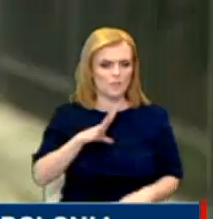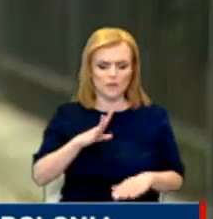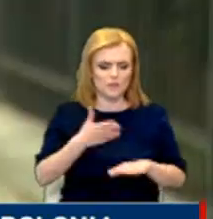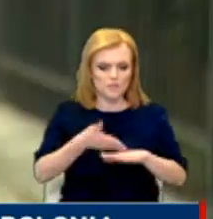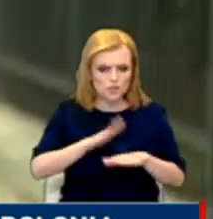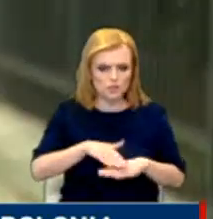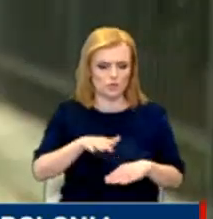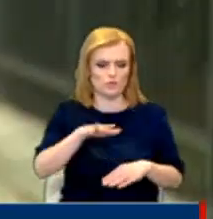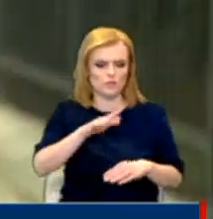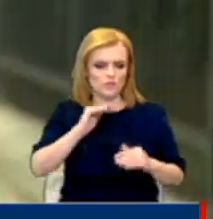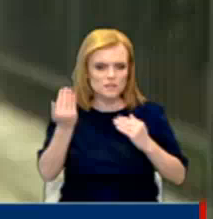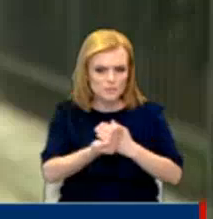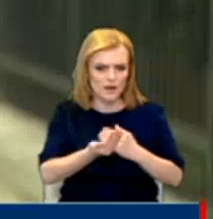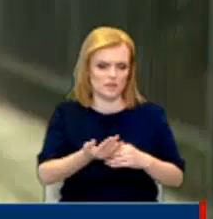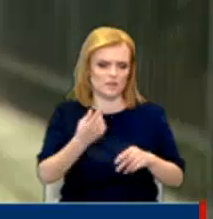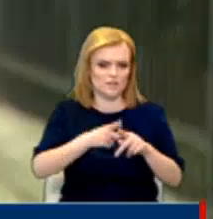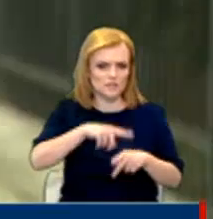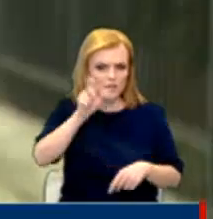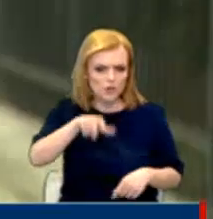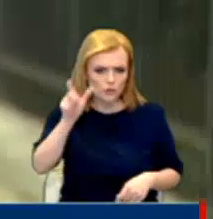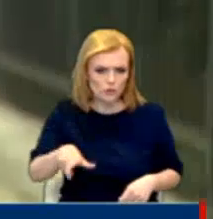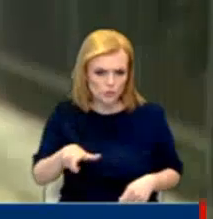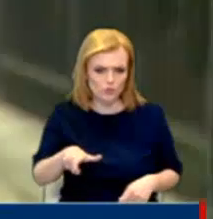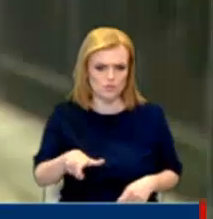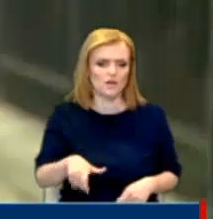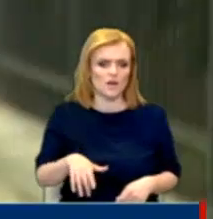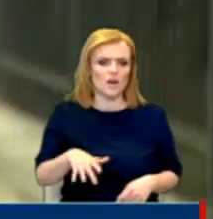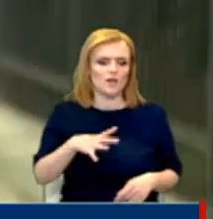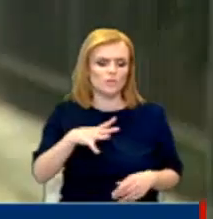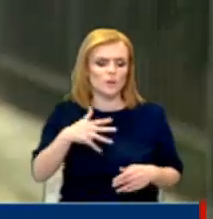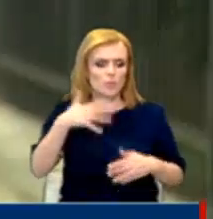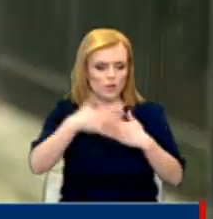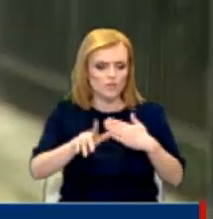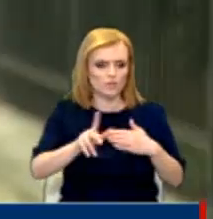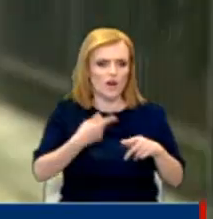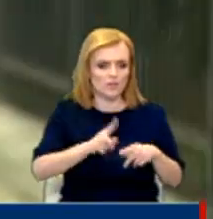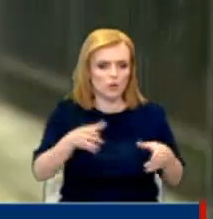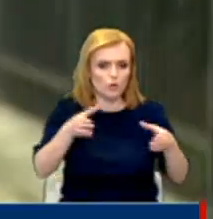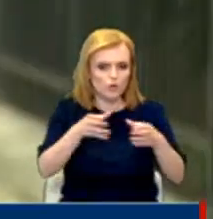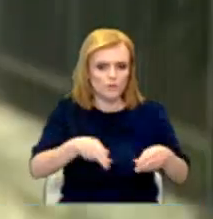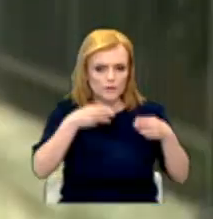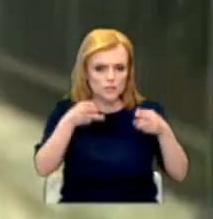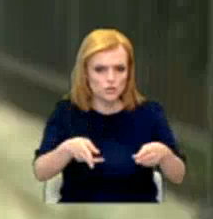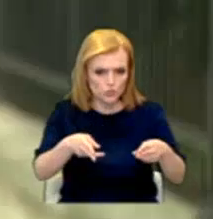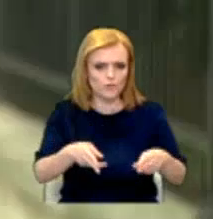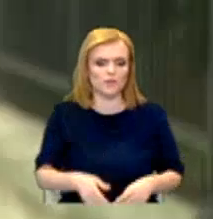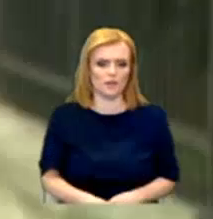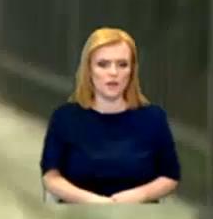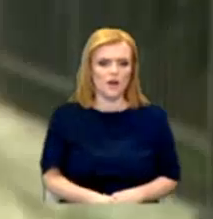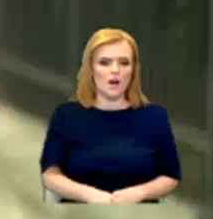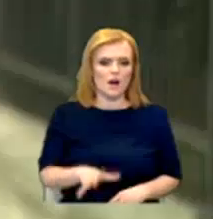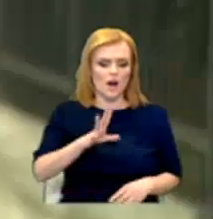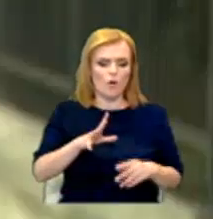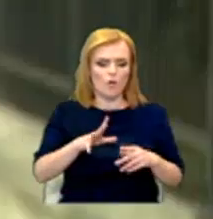niebezpieczne. Z naszych ustaleń wynikało, że członkowie zorganizowanej grupy przestępczej organizują przemyt osób